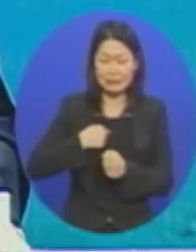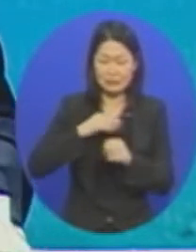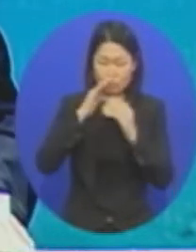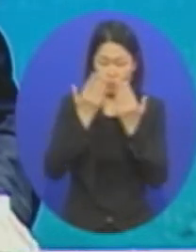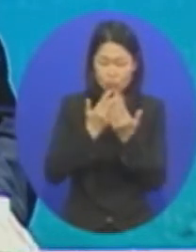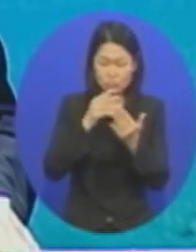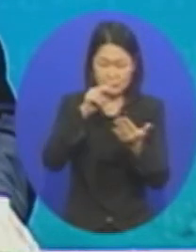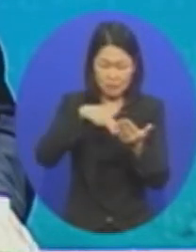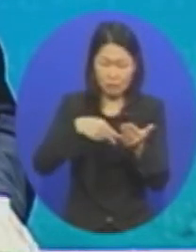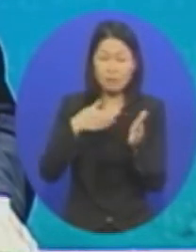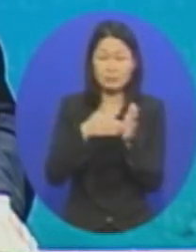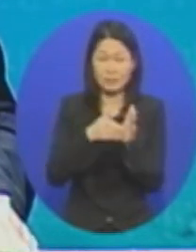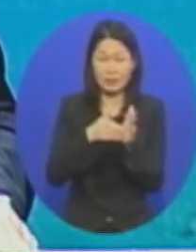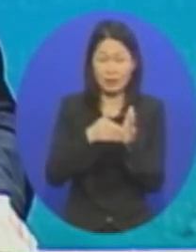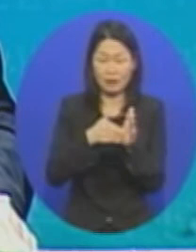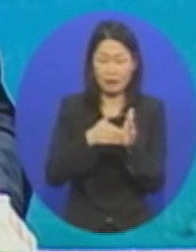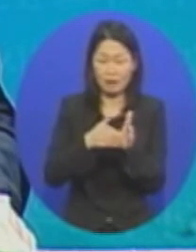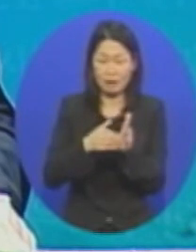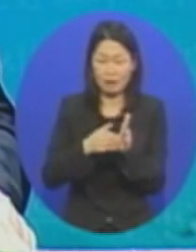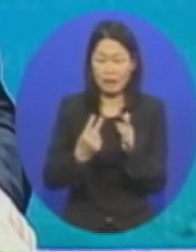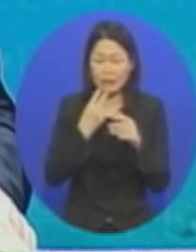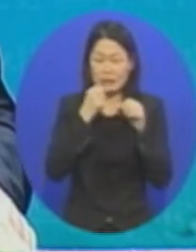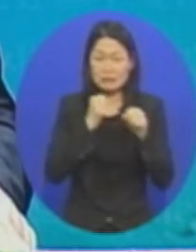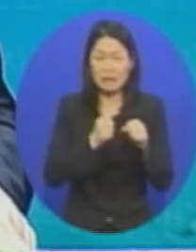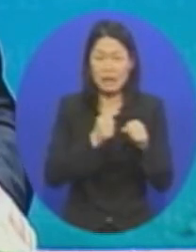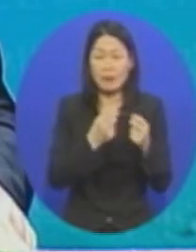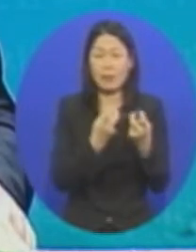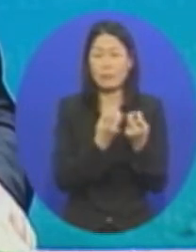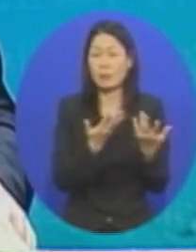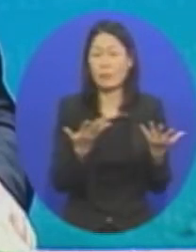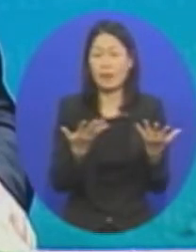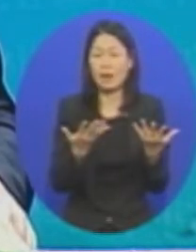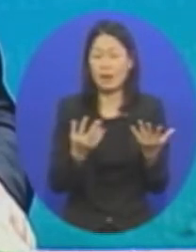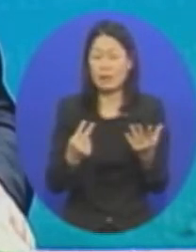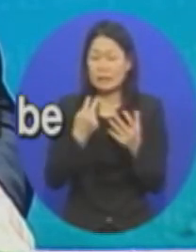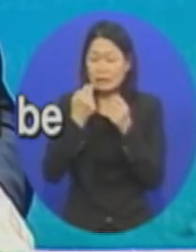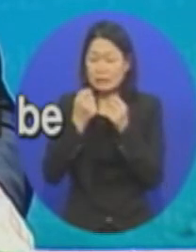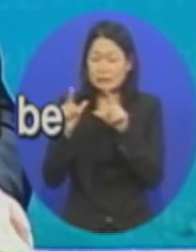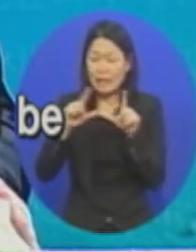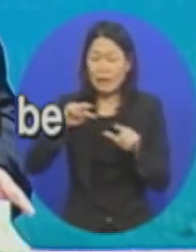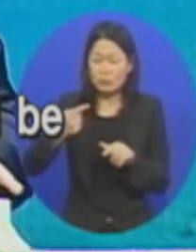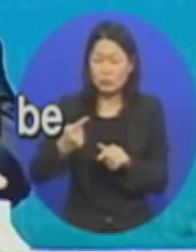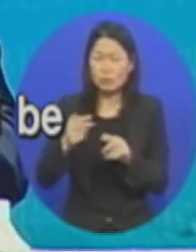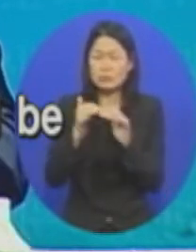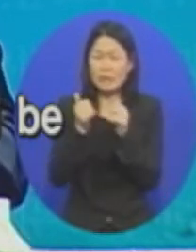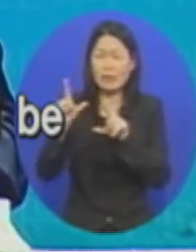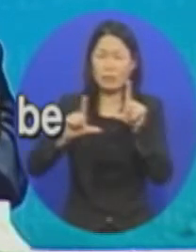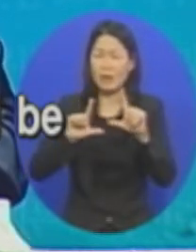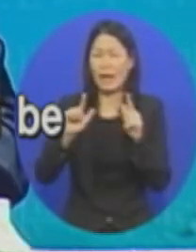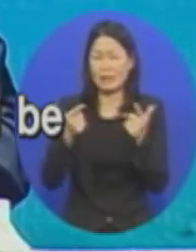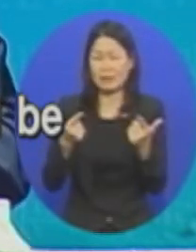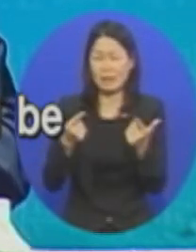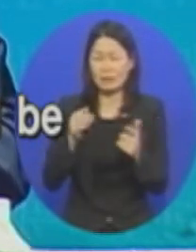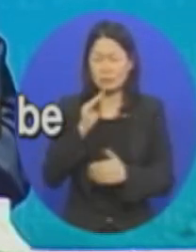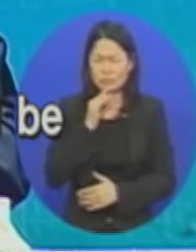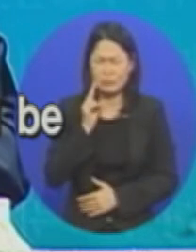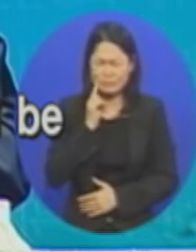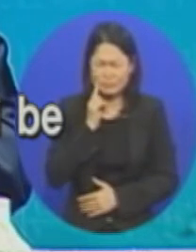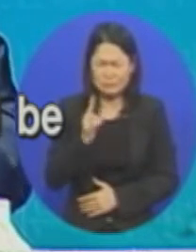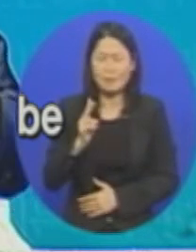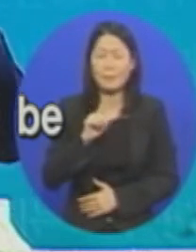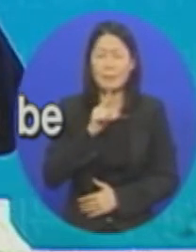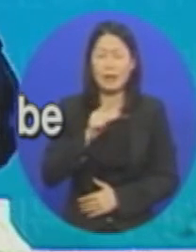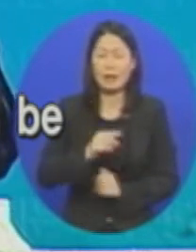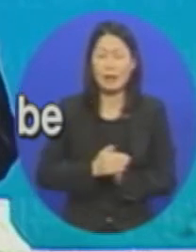살 가망 없다 또 살아도 사랑 거랍니다 그런 너무 너무 비관적인 말